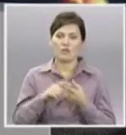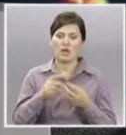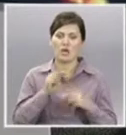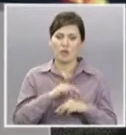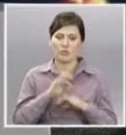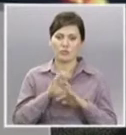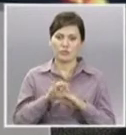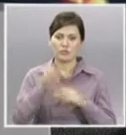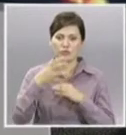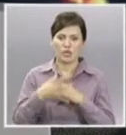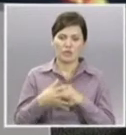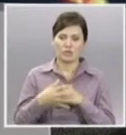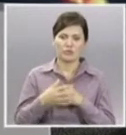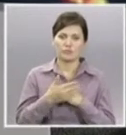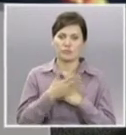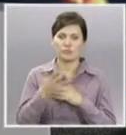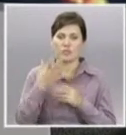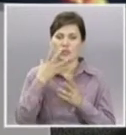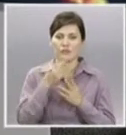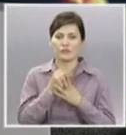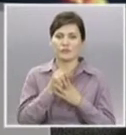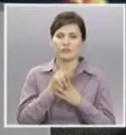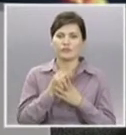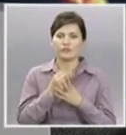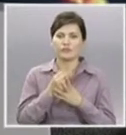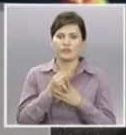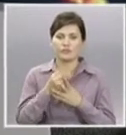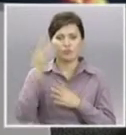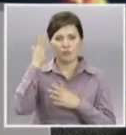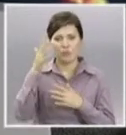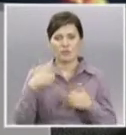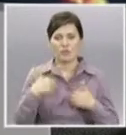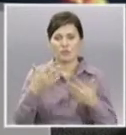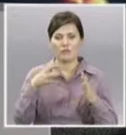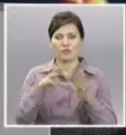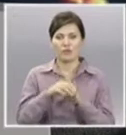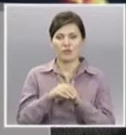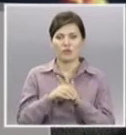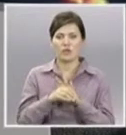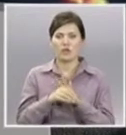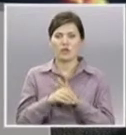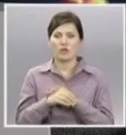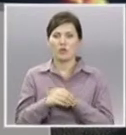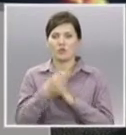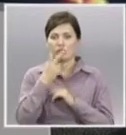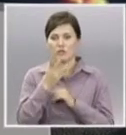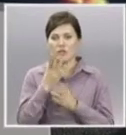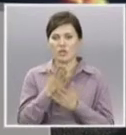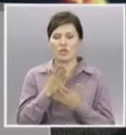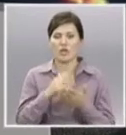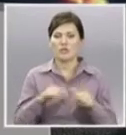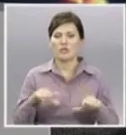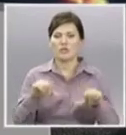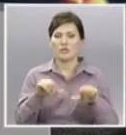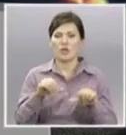работают центральные, вот мы свое видение, свои предложения тоже дали. У нас есть комитет